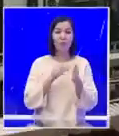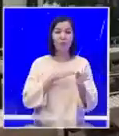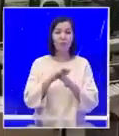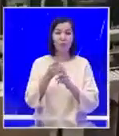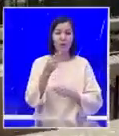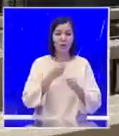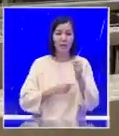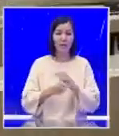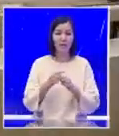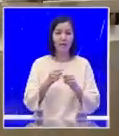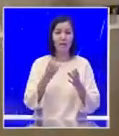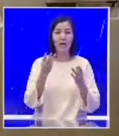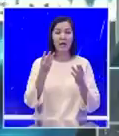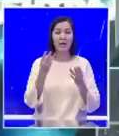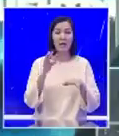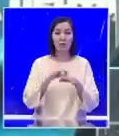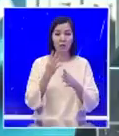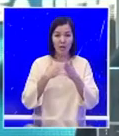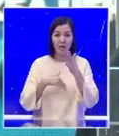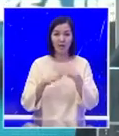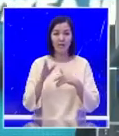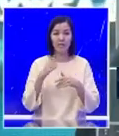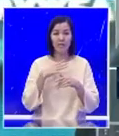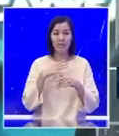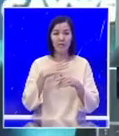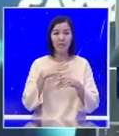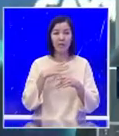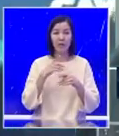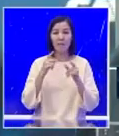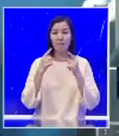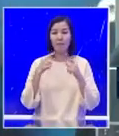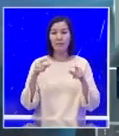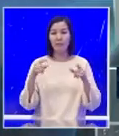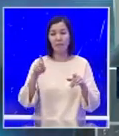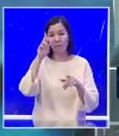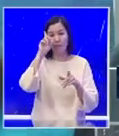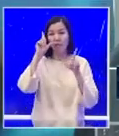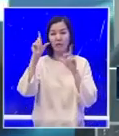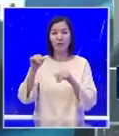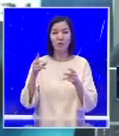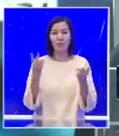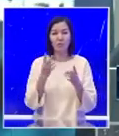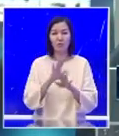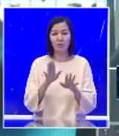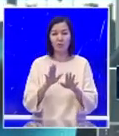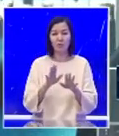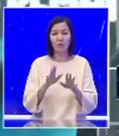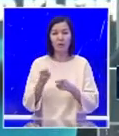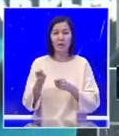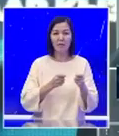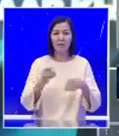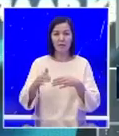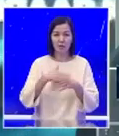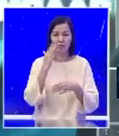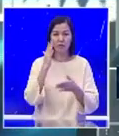Ал карантиннен қашсаңыз... Карантиннен қашып жүрген азаматтарға айтып, тағы да айтқым келеді. Административтік жауапкершілік